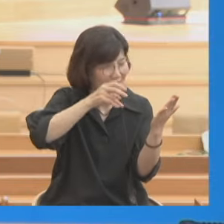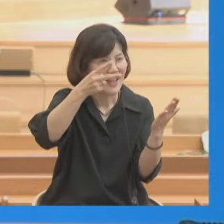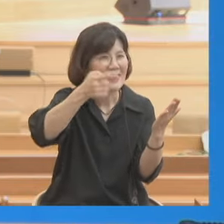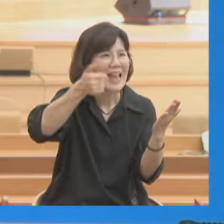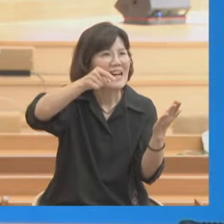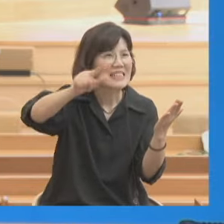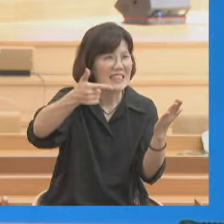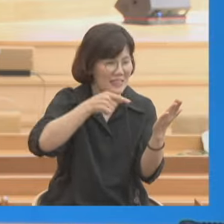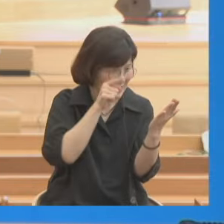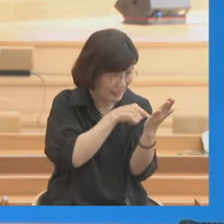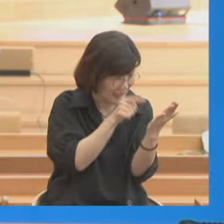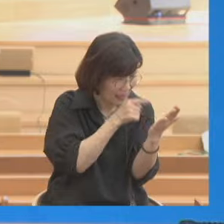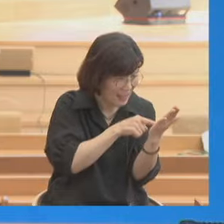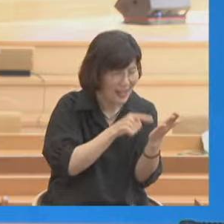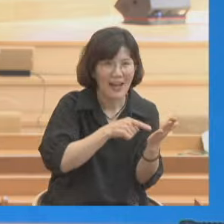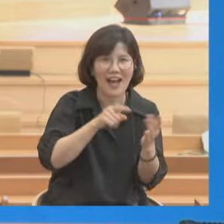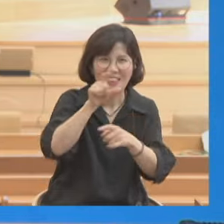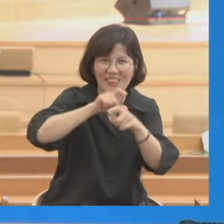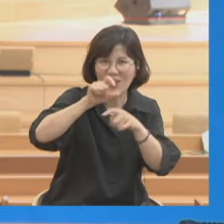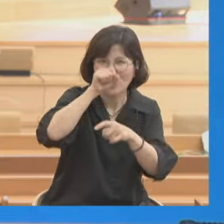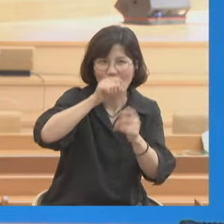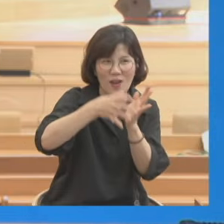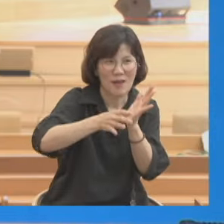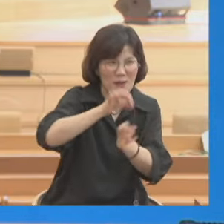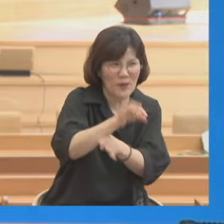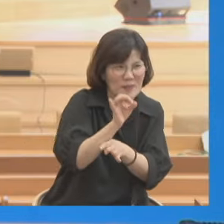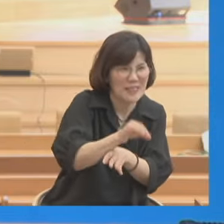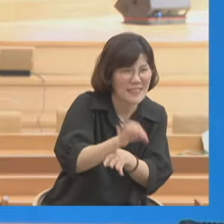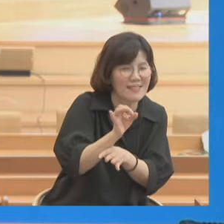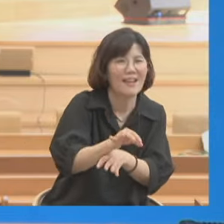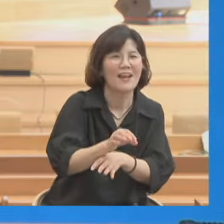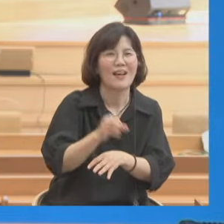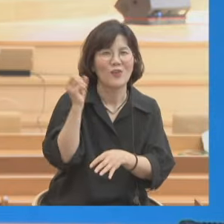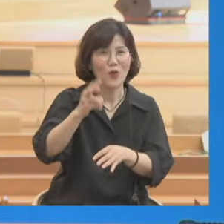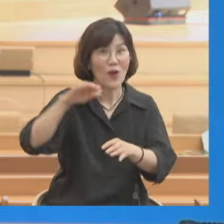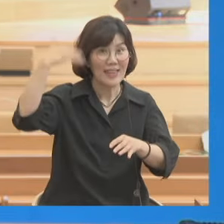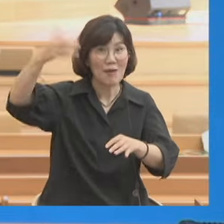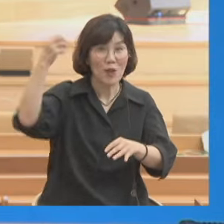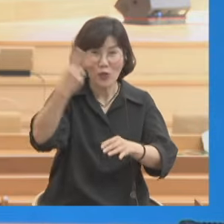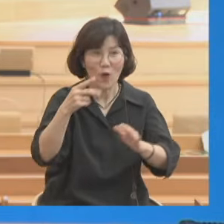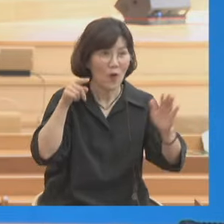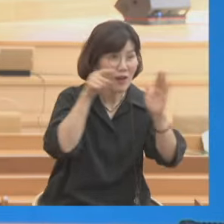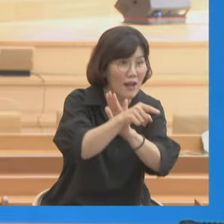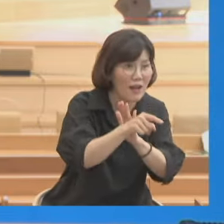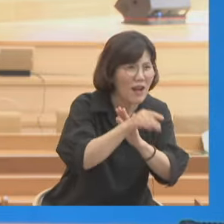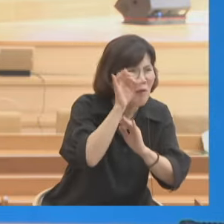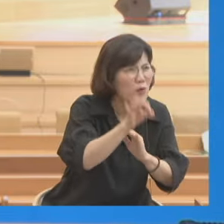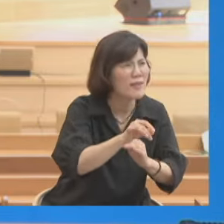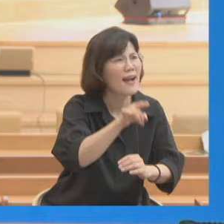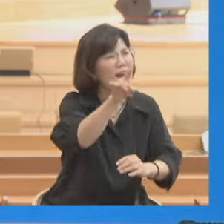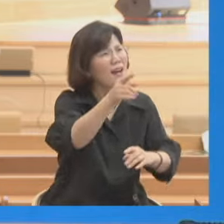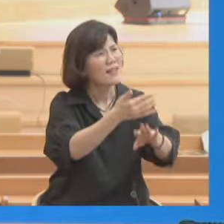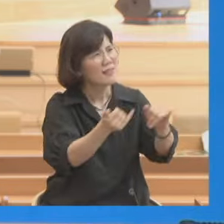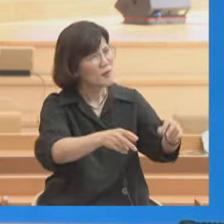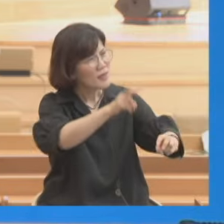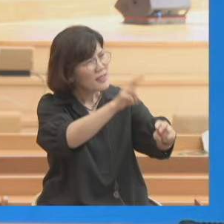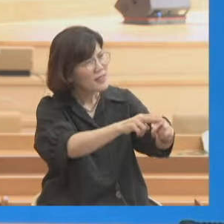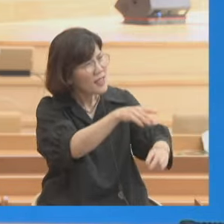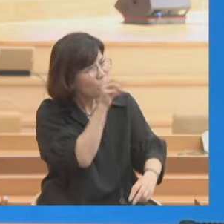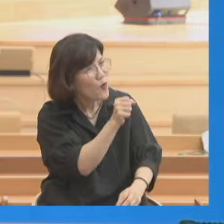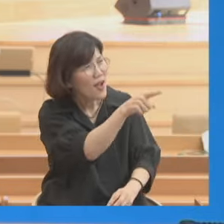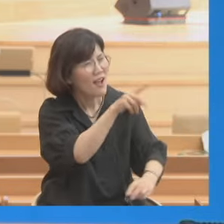그래가지고 장비를 하나 또 딱 마련합니다. 그래서 또 캠핑을 가요. 그러면 또 의자가 보여, 의자. 와, 저거